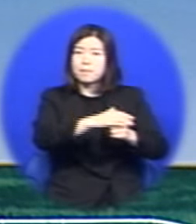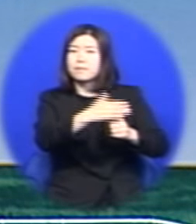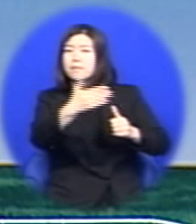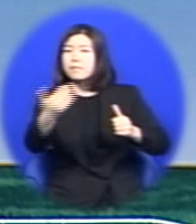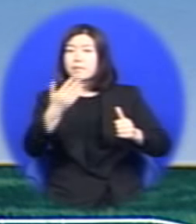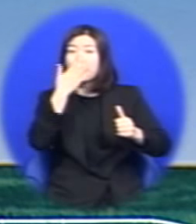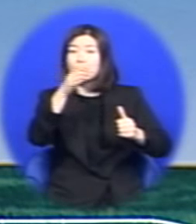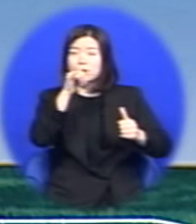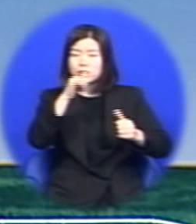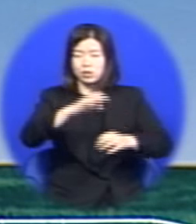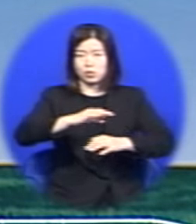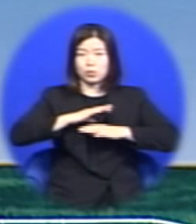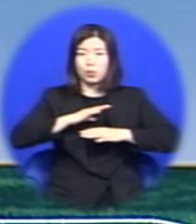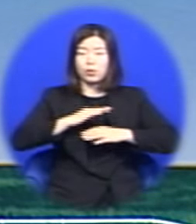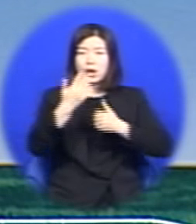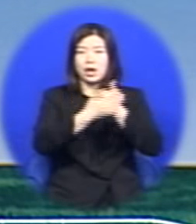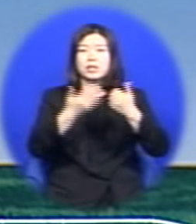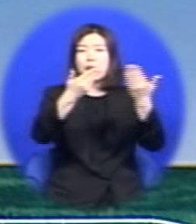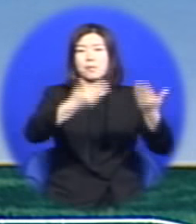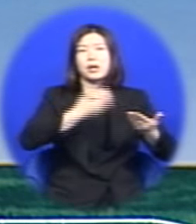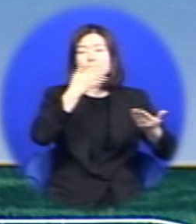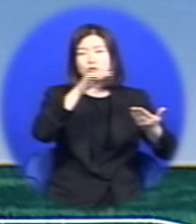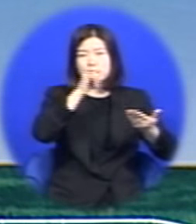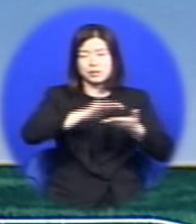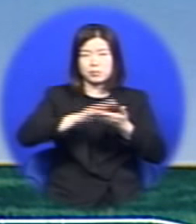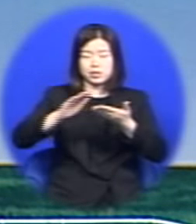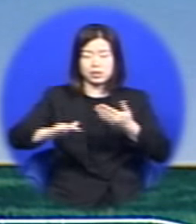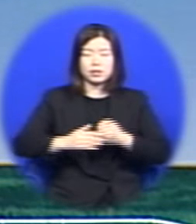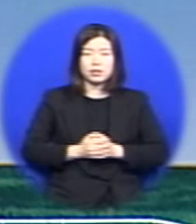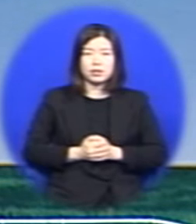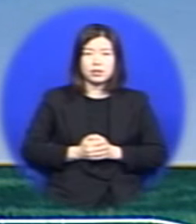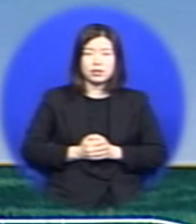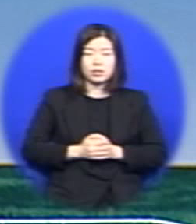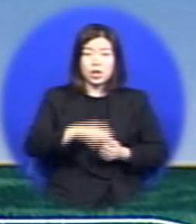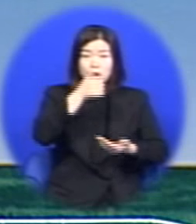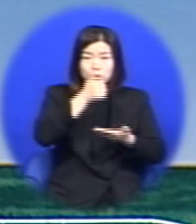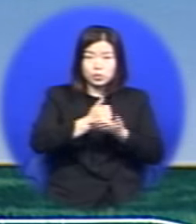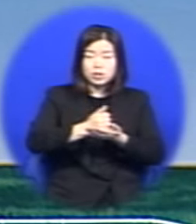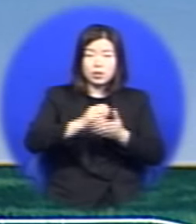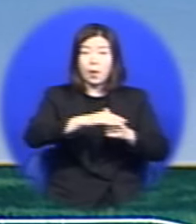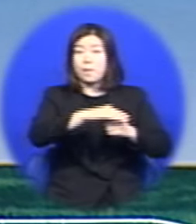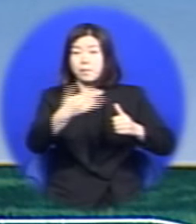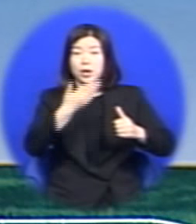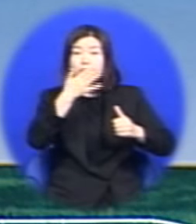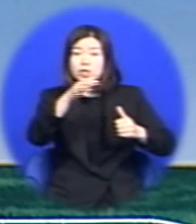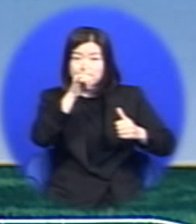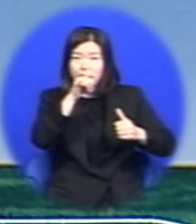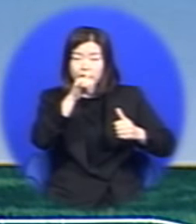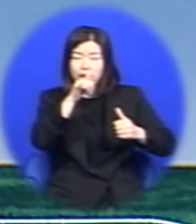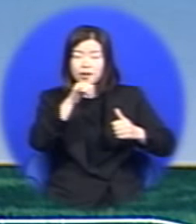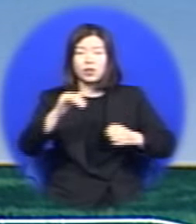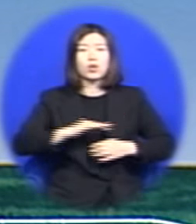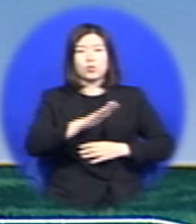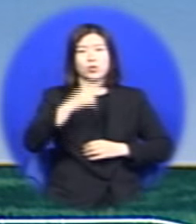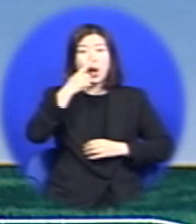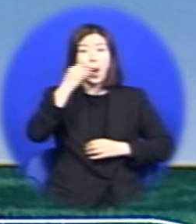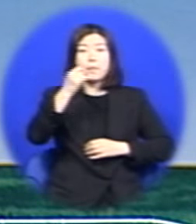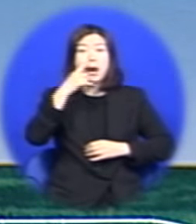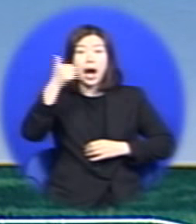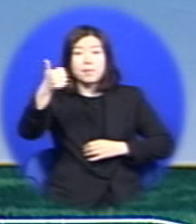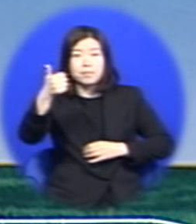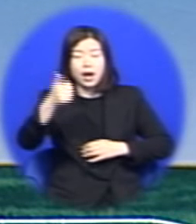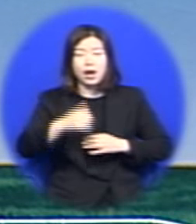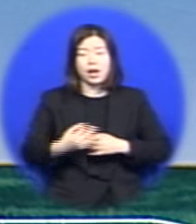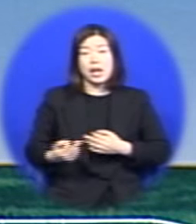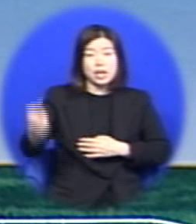있는 놀라운 은총을 받게 되는 겁니다. 죄에서 벗어날 수 있구나. 우리 엄마, 아빠,